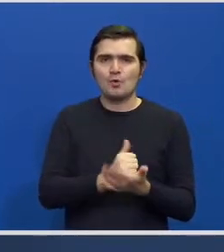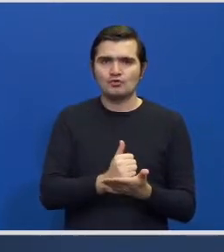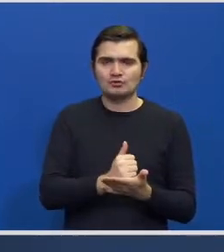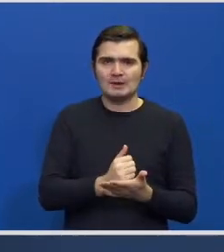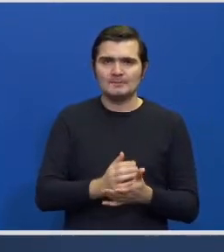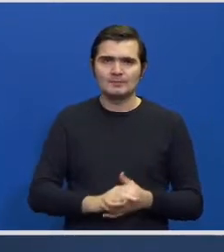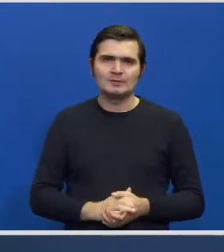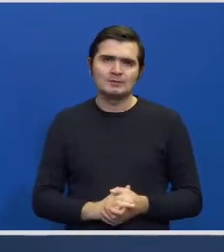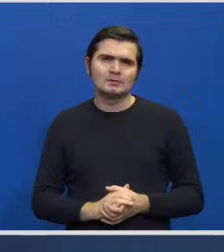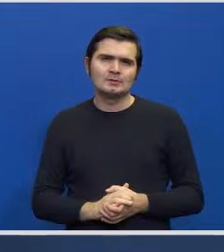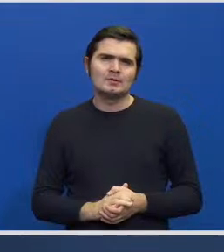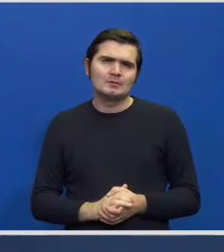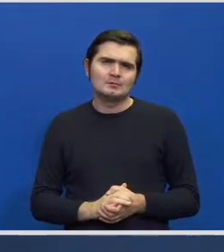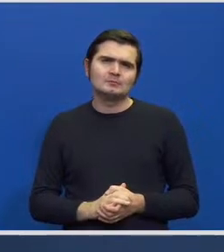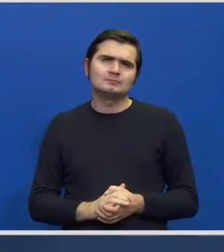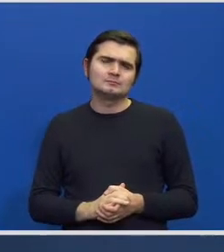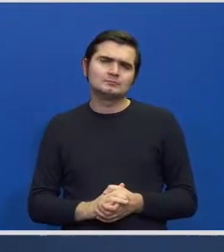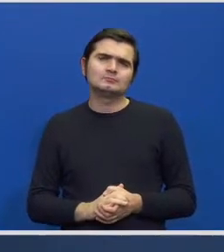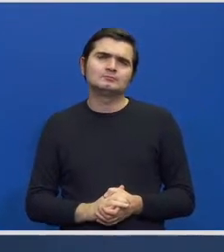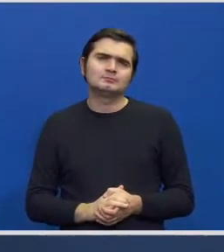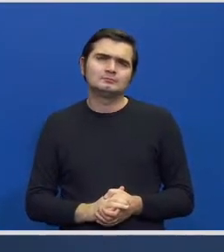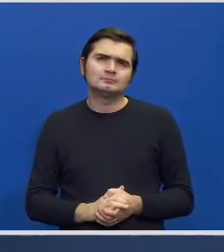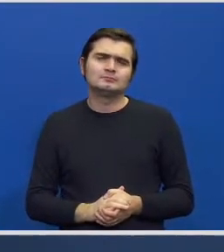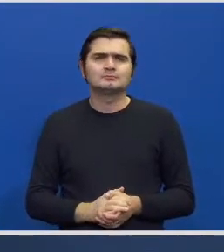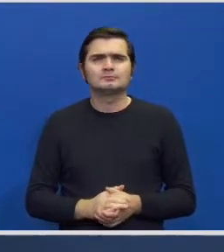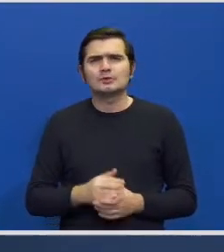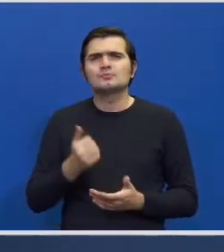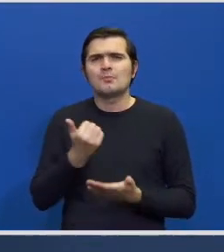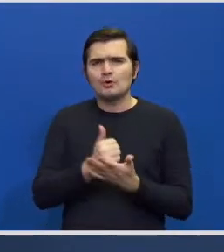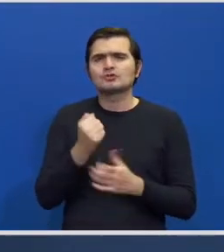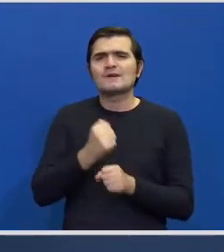mandat poștal, respectiv